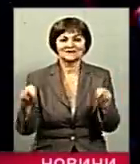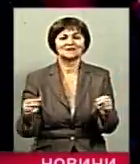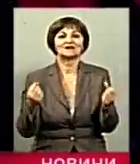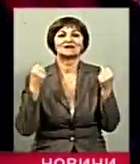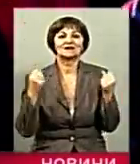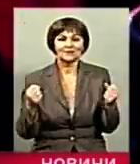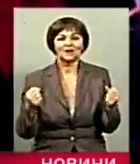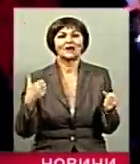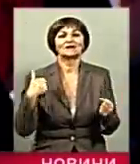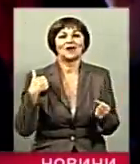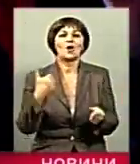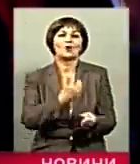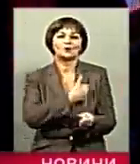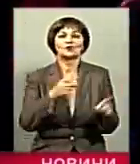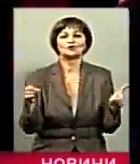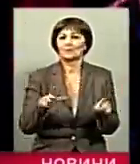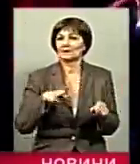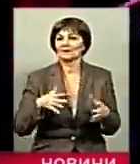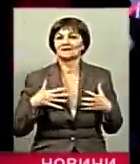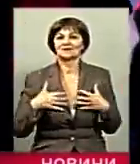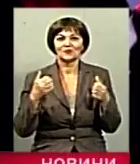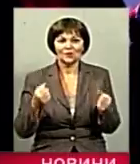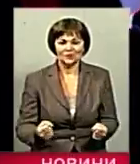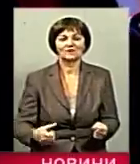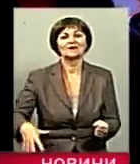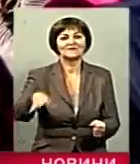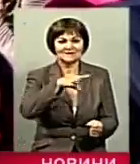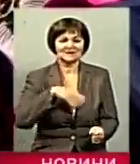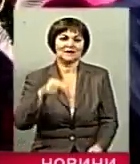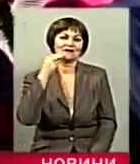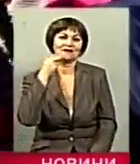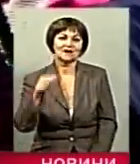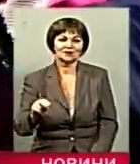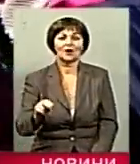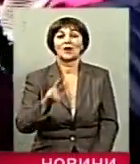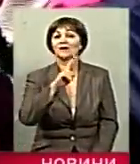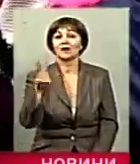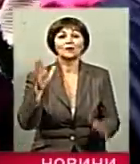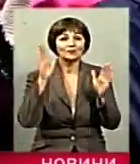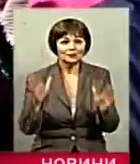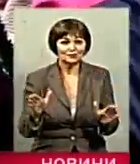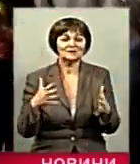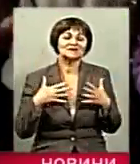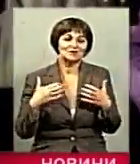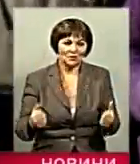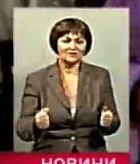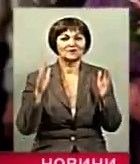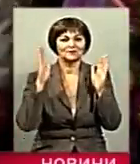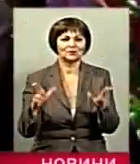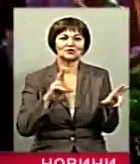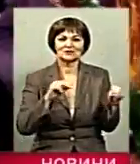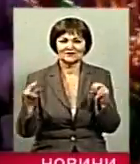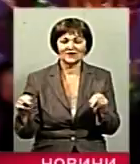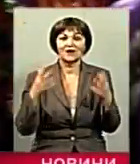Я хочу бажати, щоб здоров'я все було і все найкраще. Як будуть здорові, так будуть щасливі. А тепер